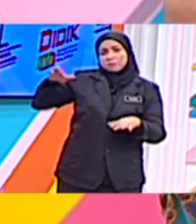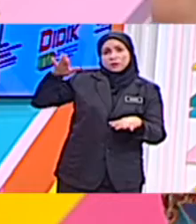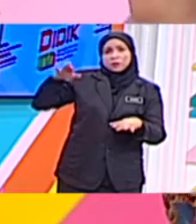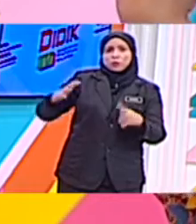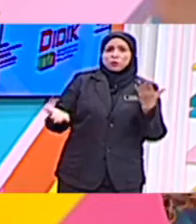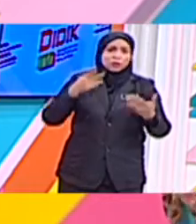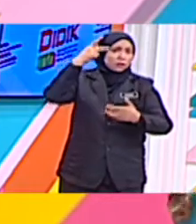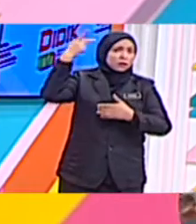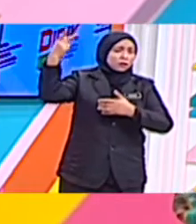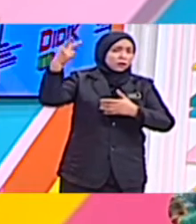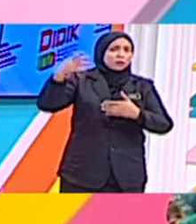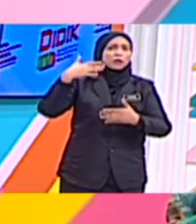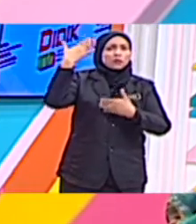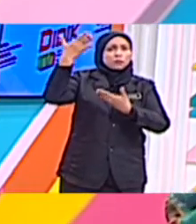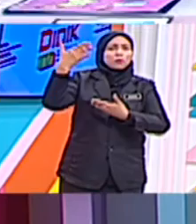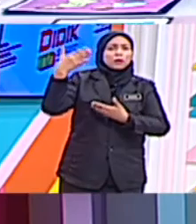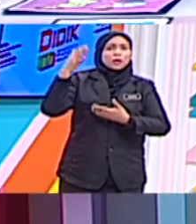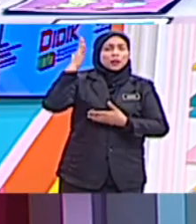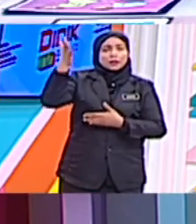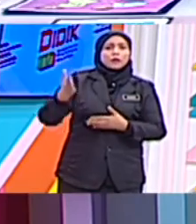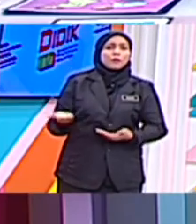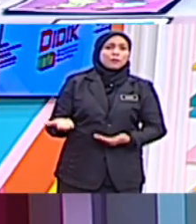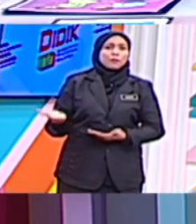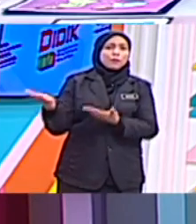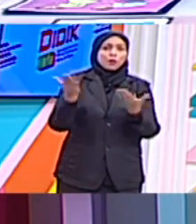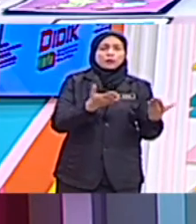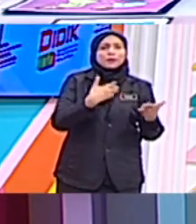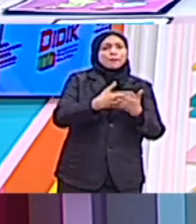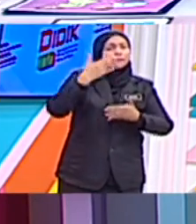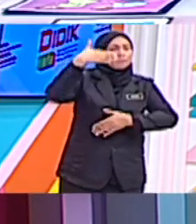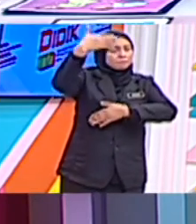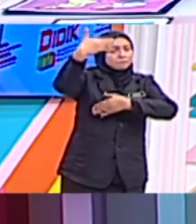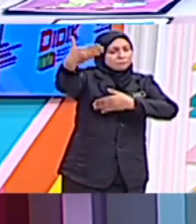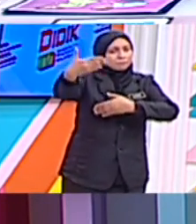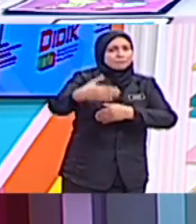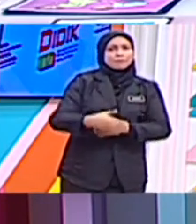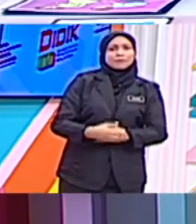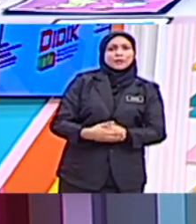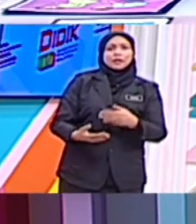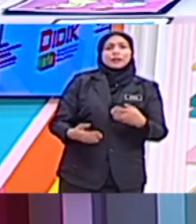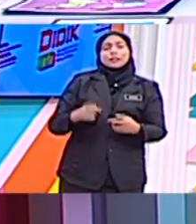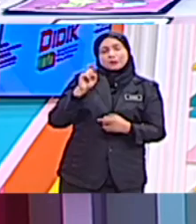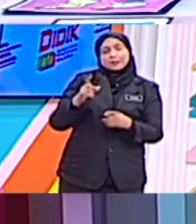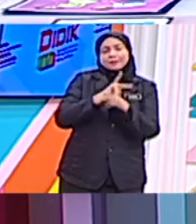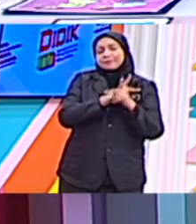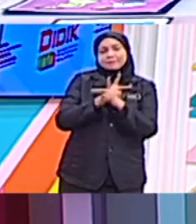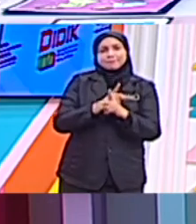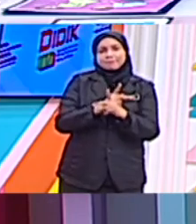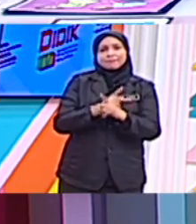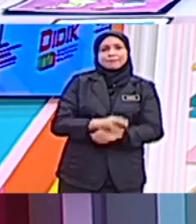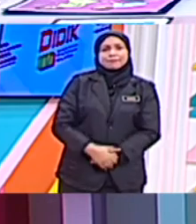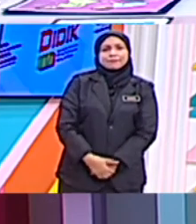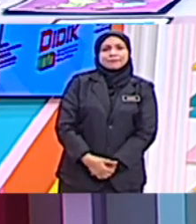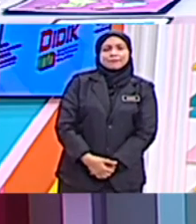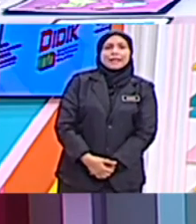akan berlaku sehingga mereka tua. Jadi kita ajar supaya mereka mampu untuk menjaga kehormatan diri sendiri. Okey, untuk